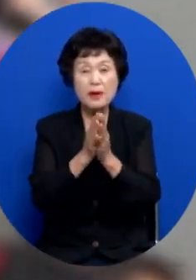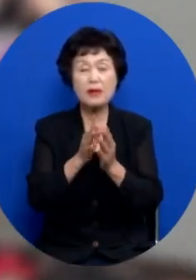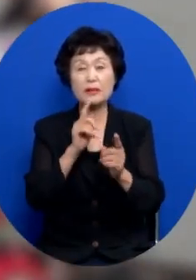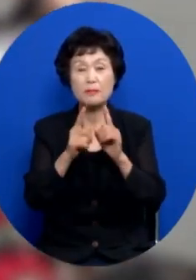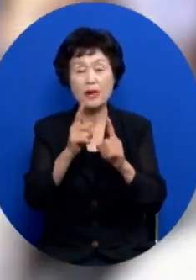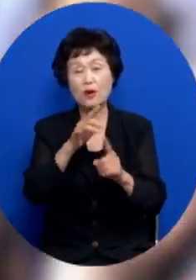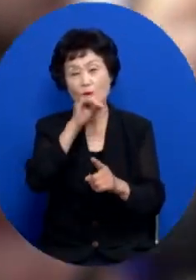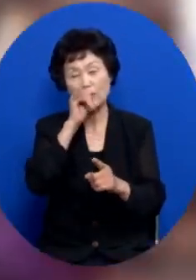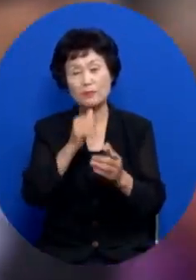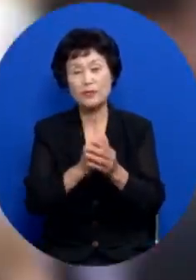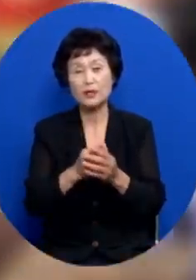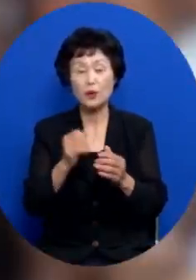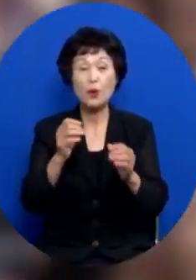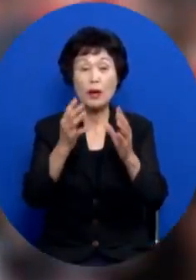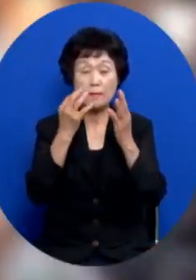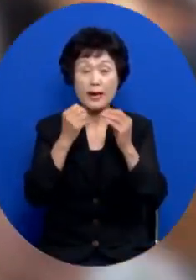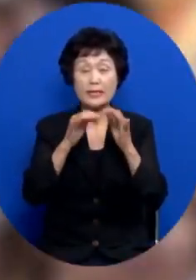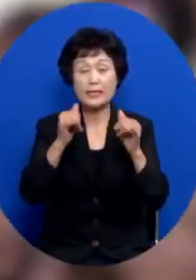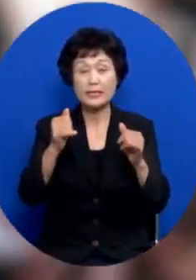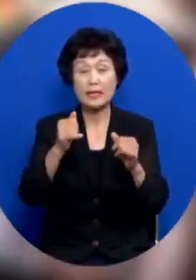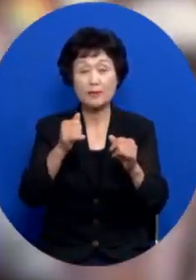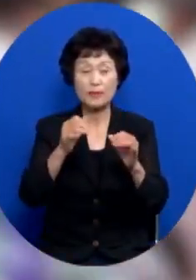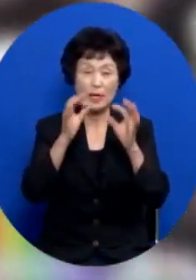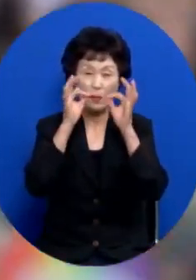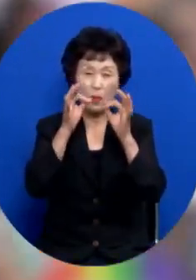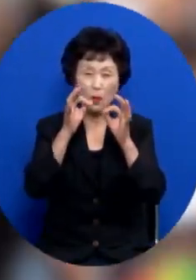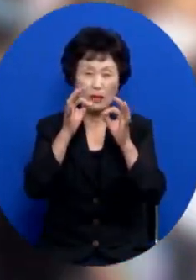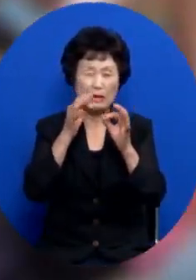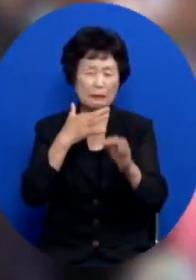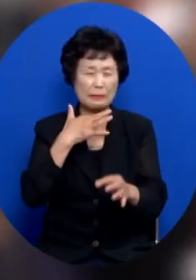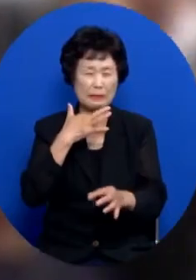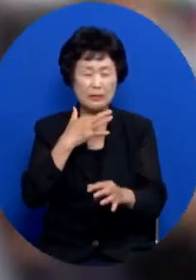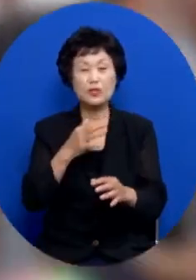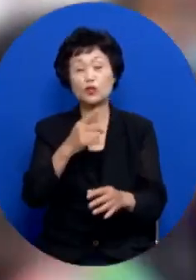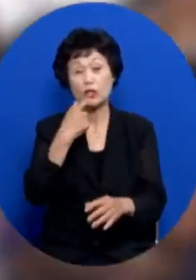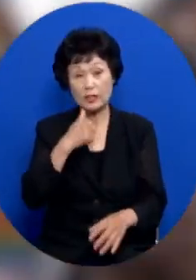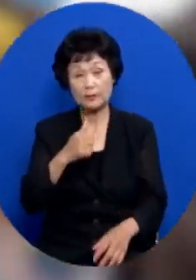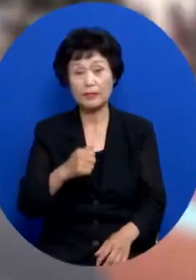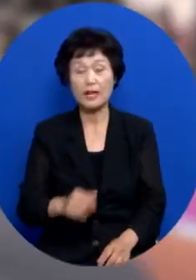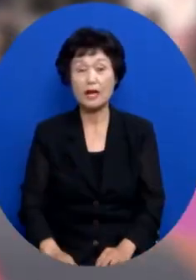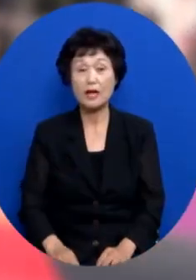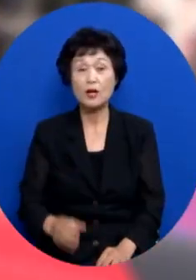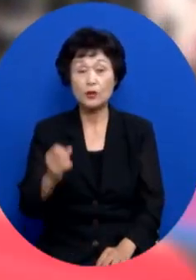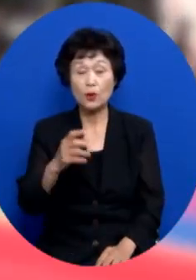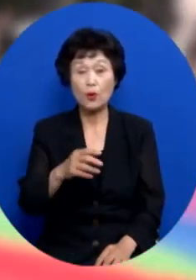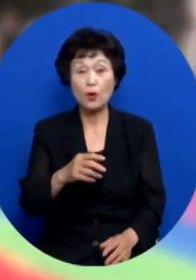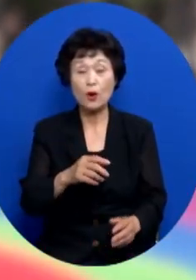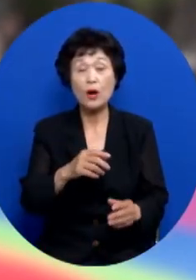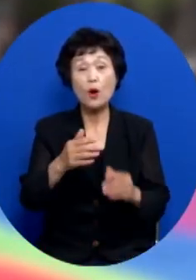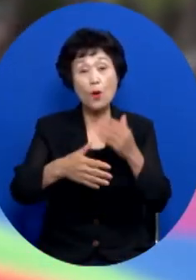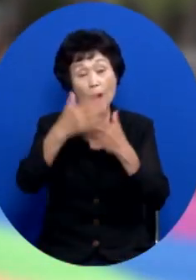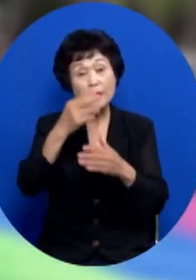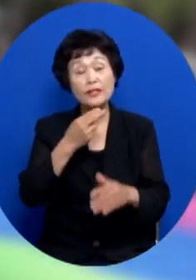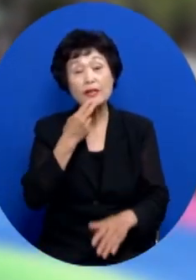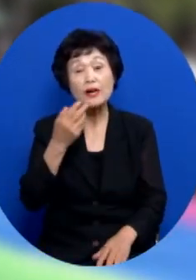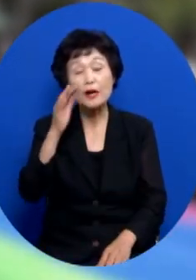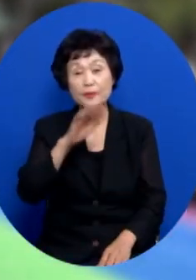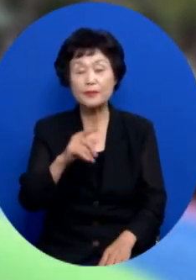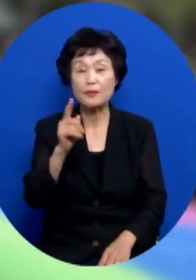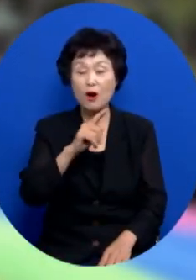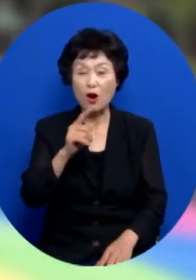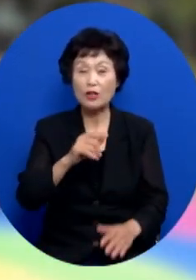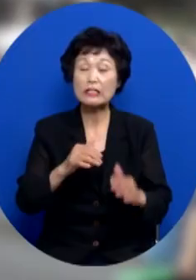놀라기도 또 눈살을 찌푸리기도 했는데요. 저희 카메라에는 담지 못했지만 시청 인근 횡단보도에서 신호를 기다리던 한